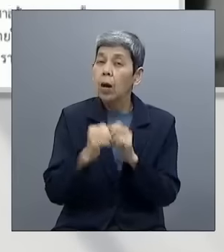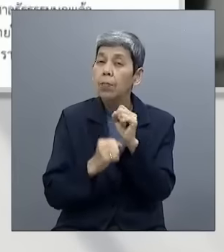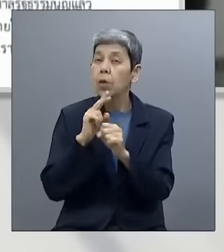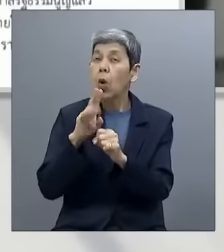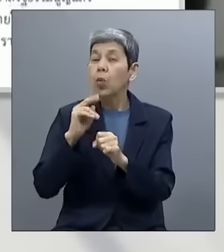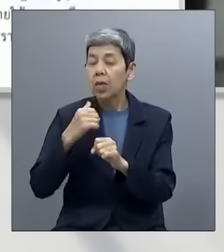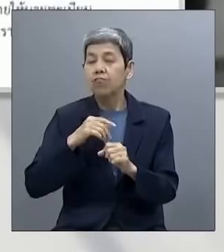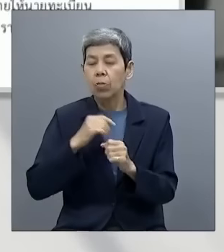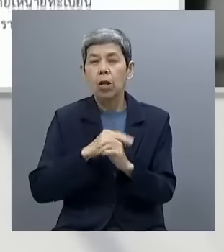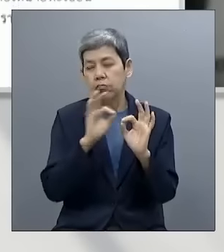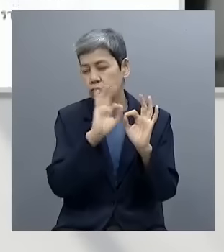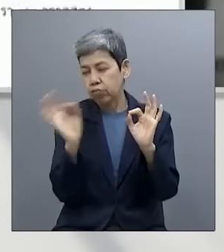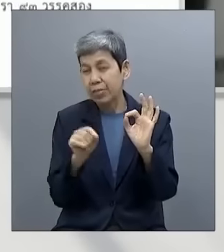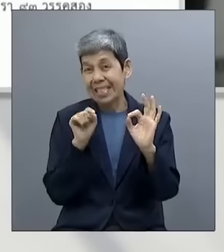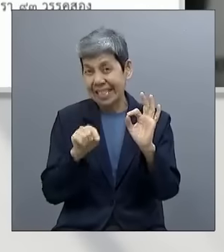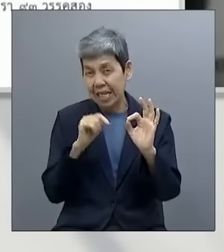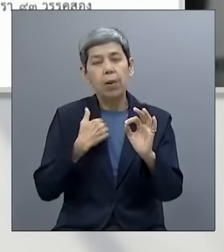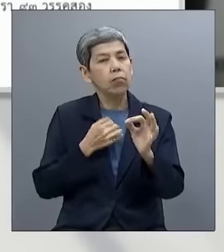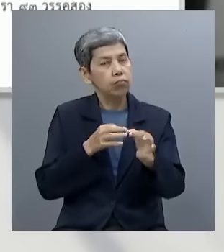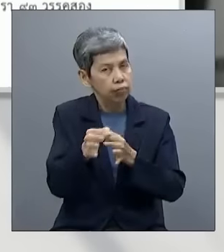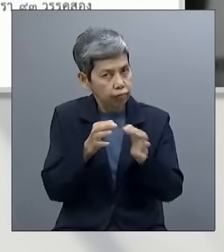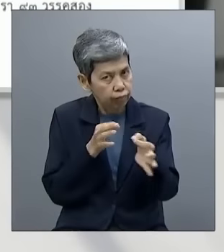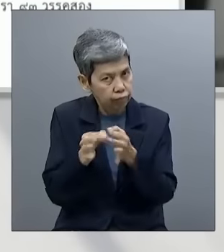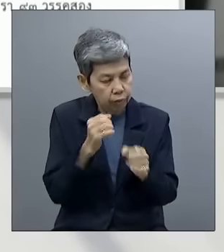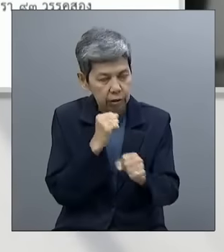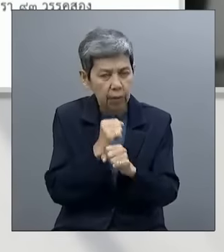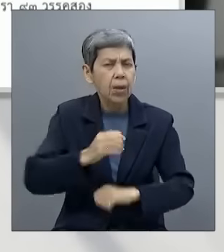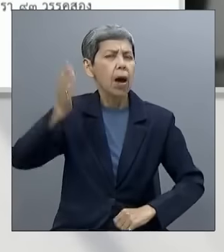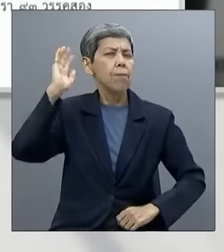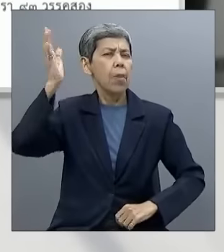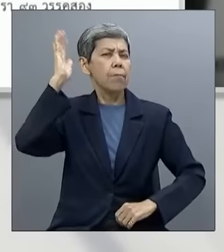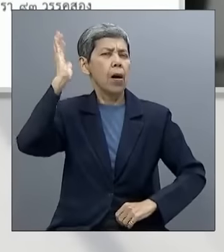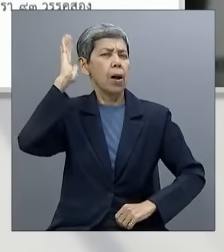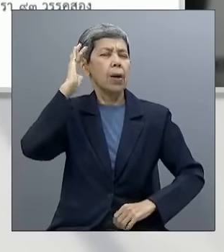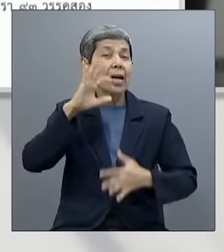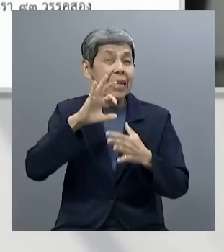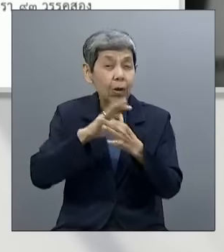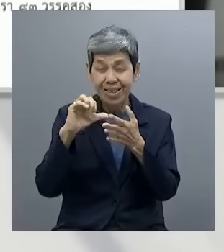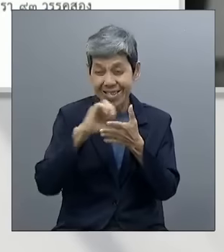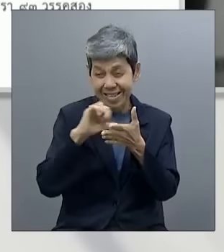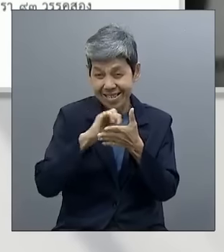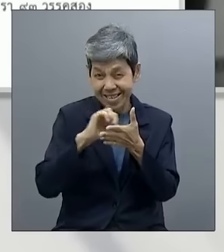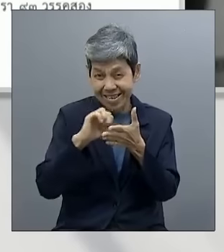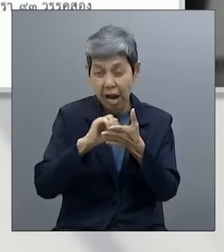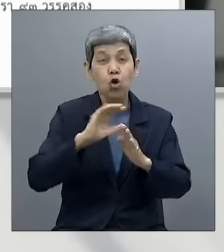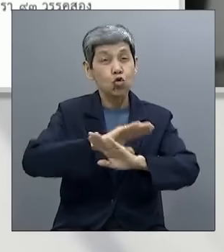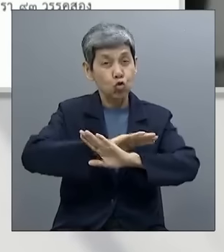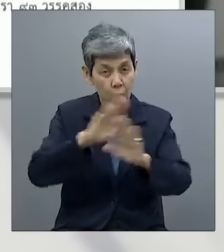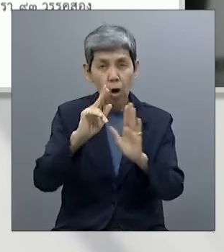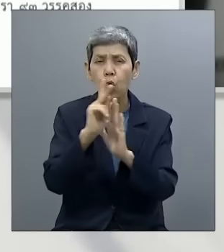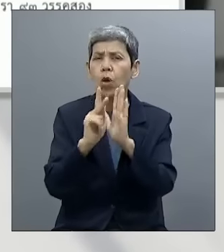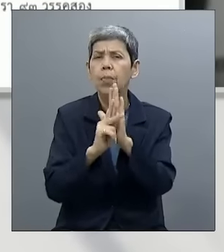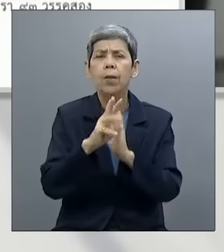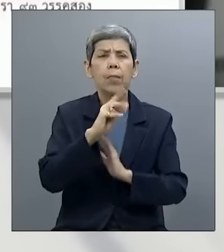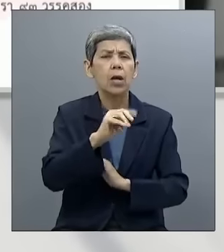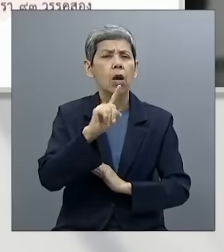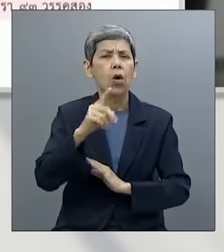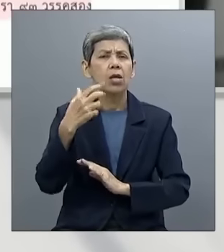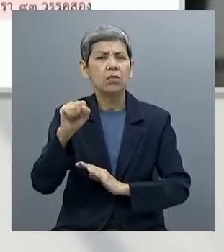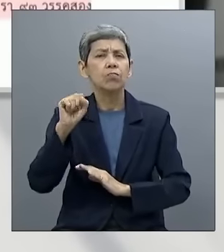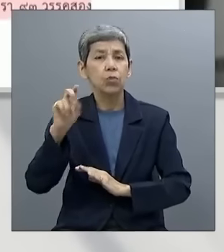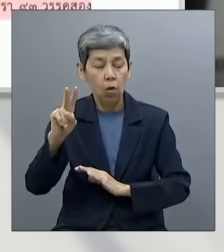ประกอบคำร้องและชี้ว่าการหาเสียงด้วยการเสนอนโยบายแก้เพื่อยกเลิกกฎหมายอาญามาตรา